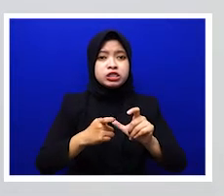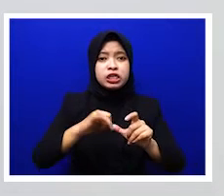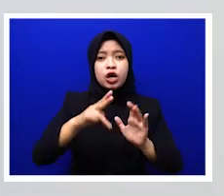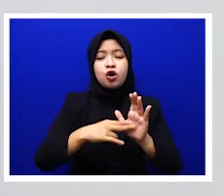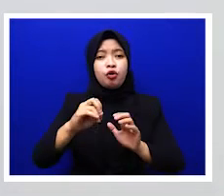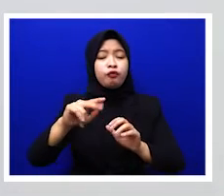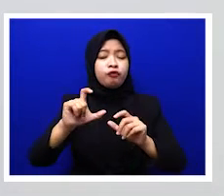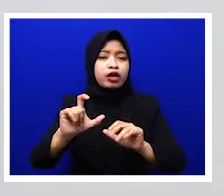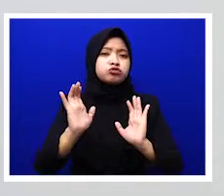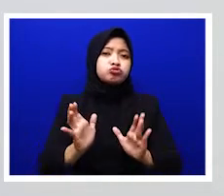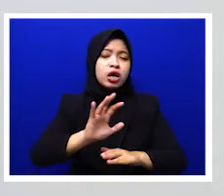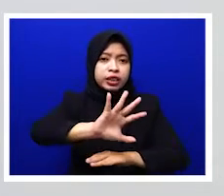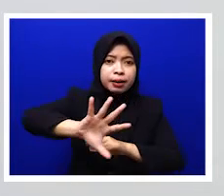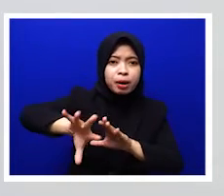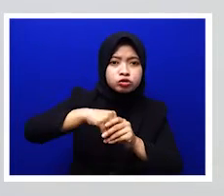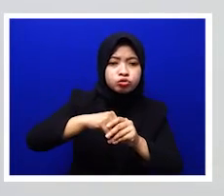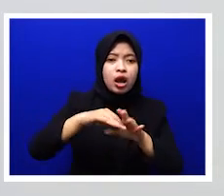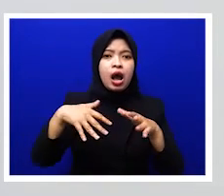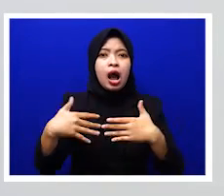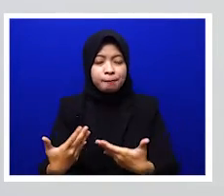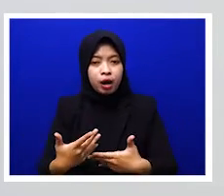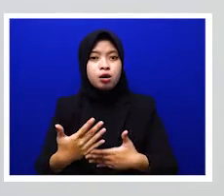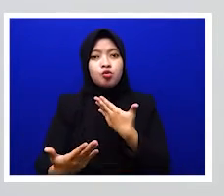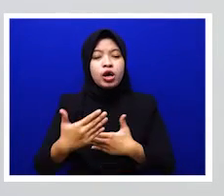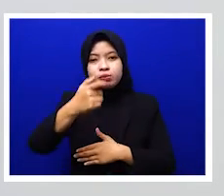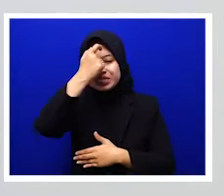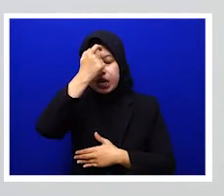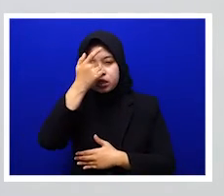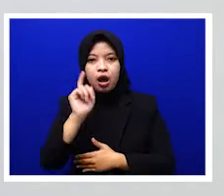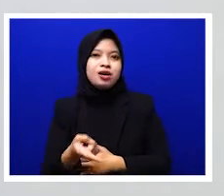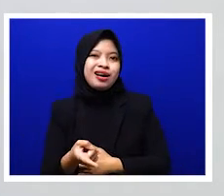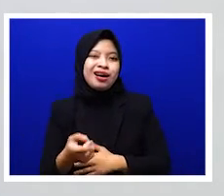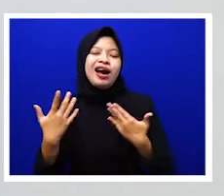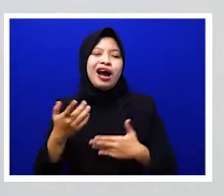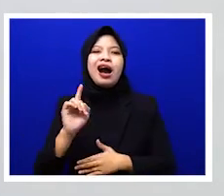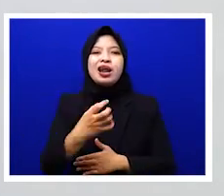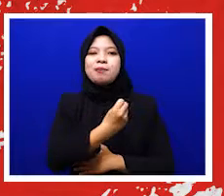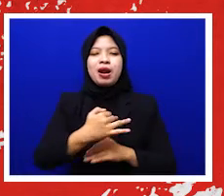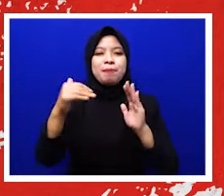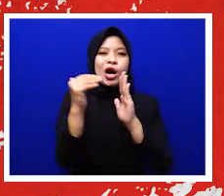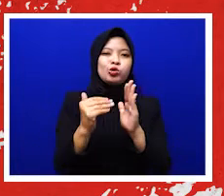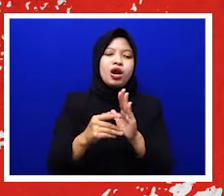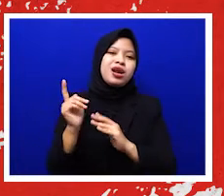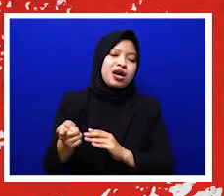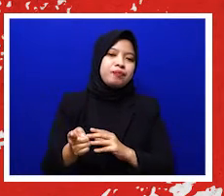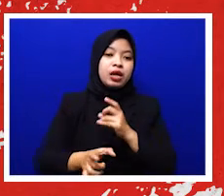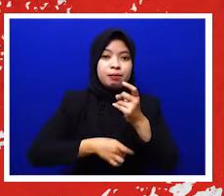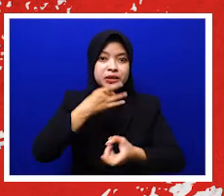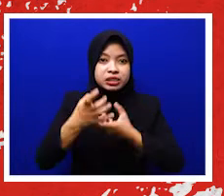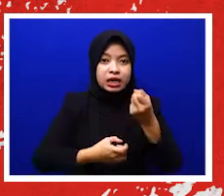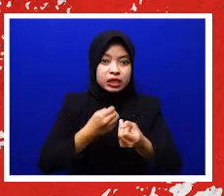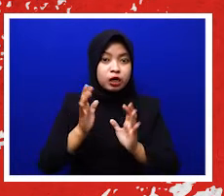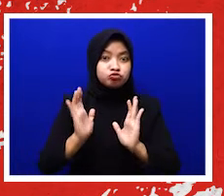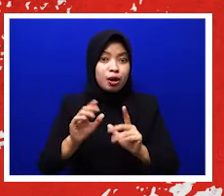ya, bahkan juga termasuk kepada mereka yang memiliki komorbid ya, tetapi tentu dengan beberapa syarat. Jadi begitu klarifikasinya